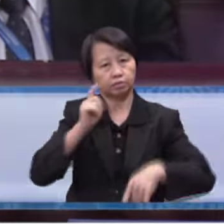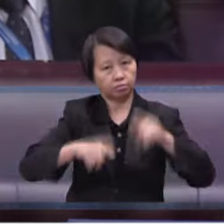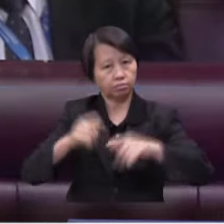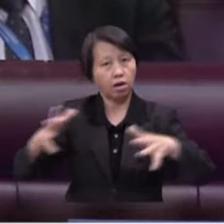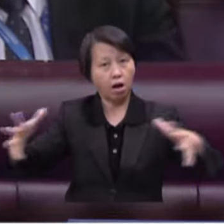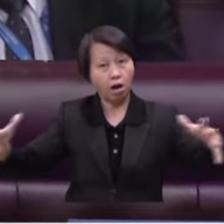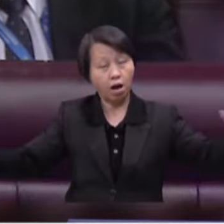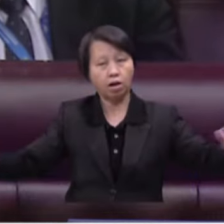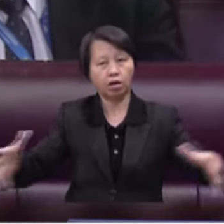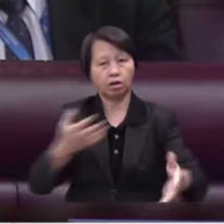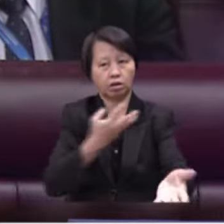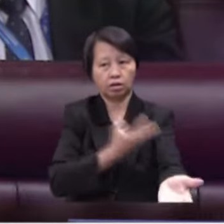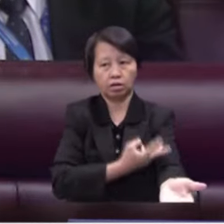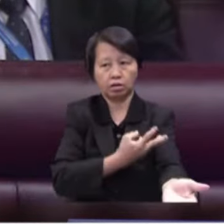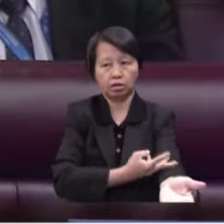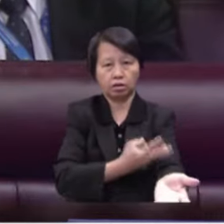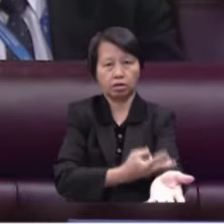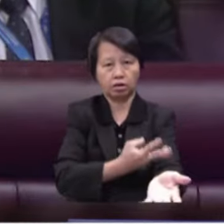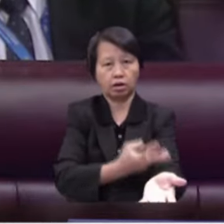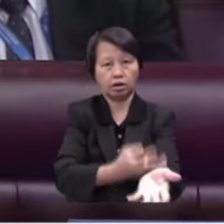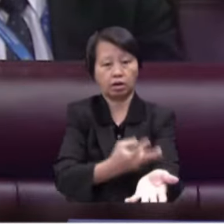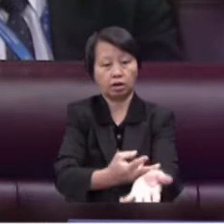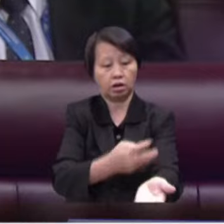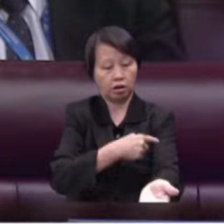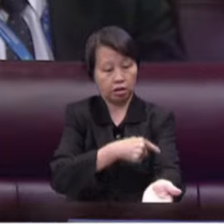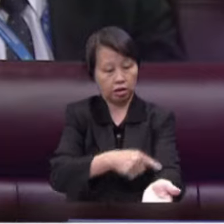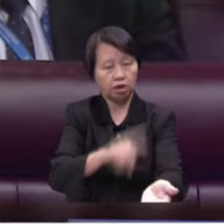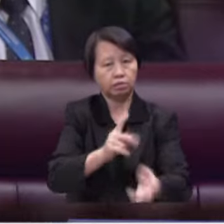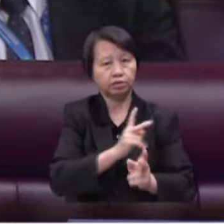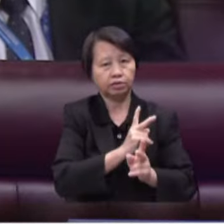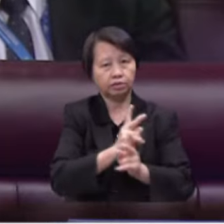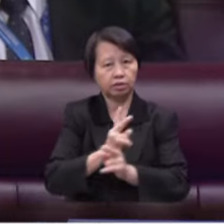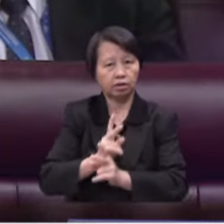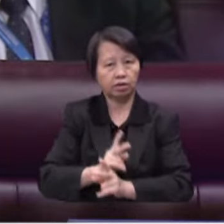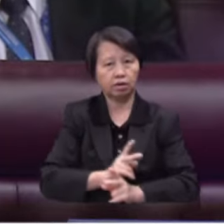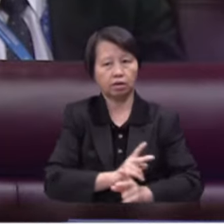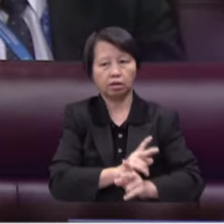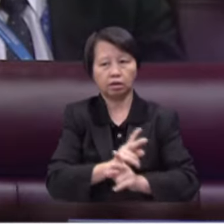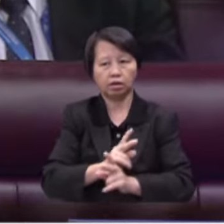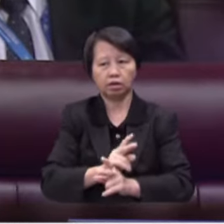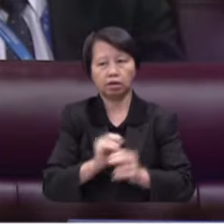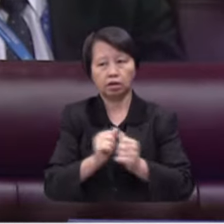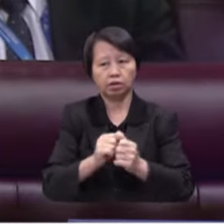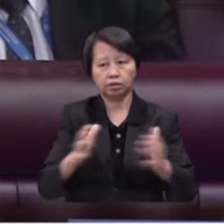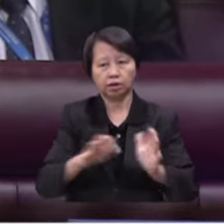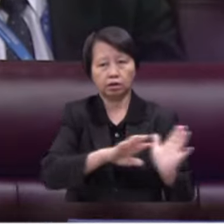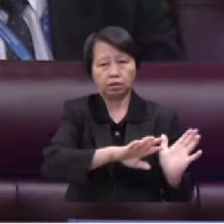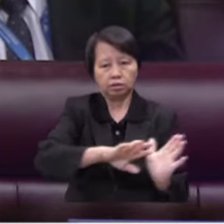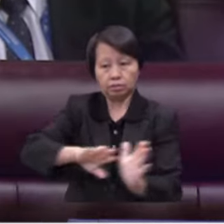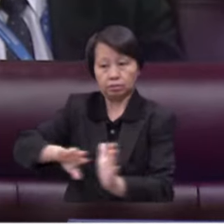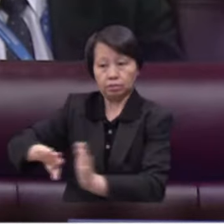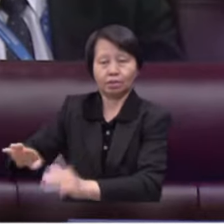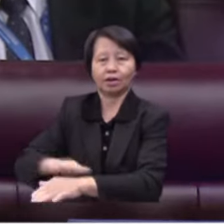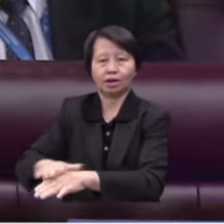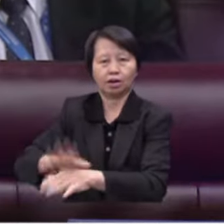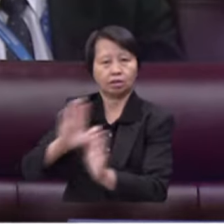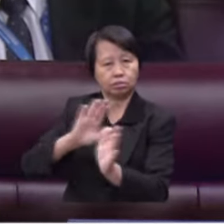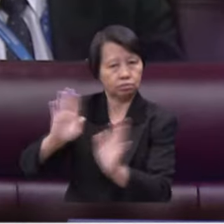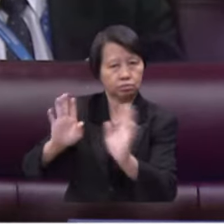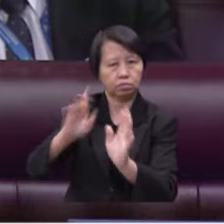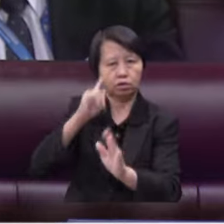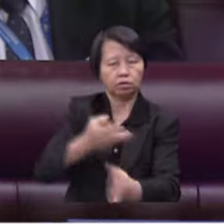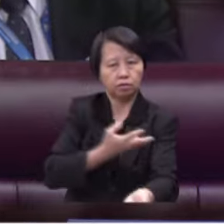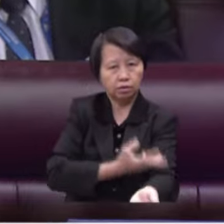ke sana dan warisan yang tidak dinilai ini perlu dipelihara tanpa memikirkan mana-mana kaum untuk